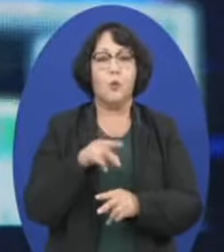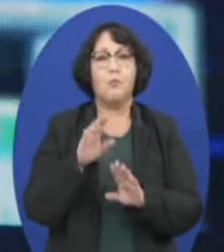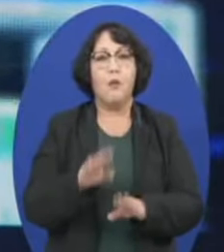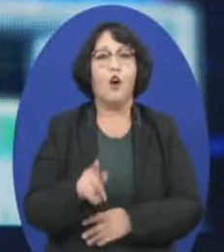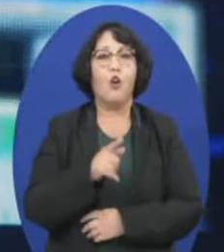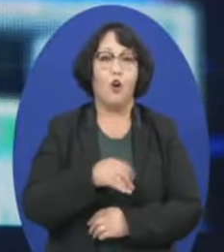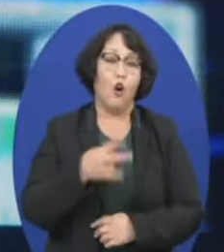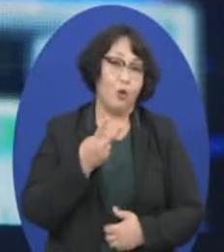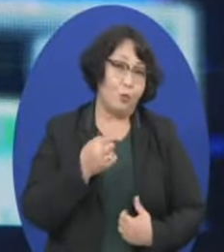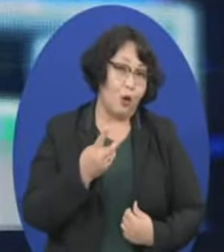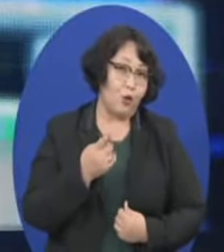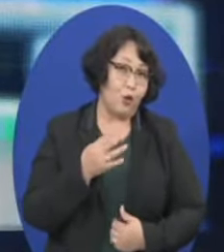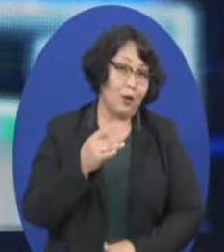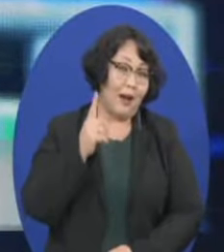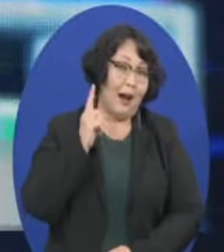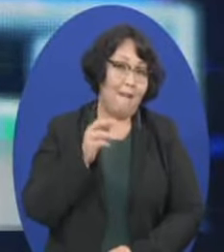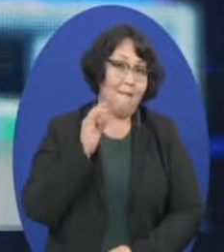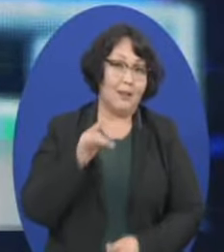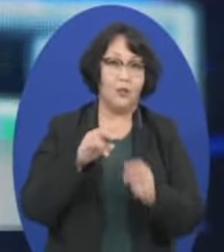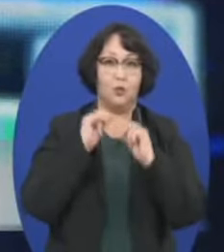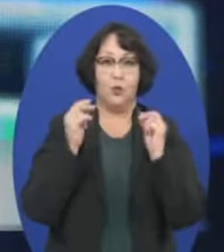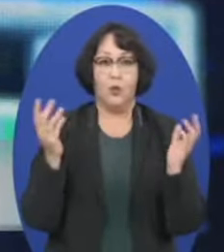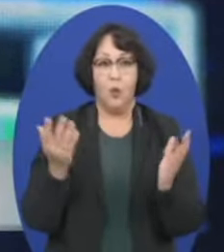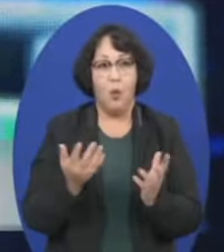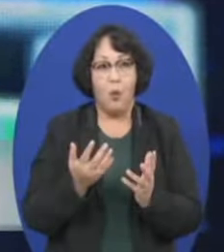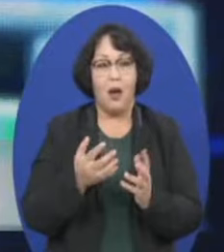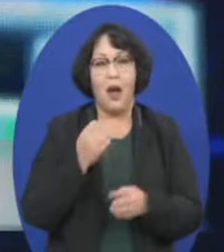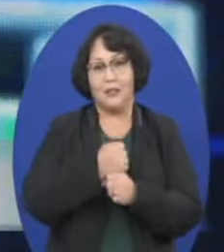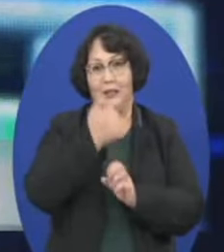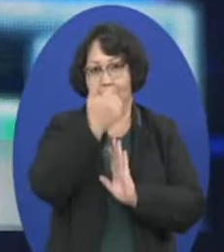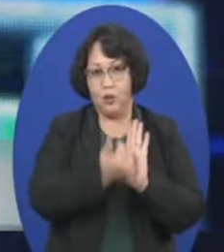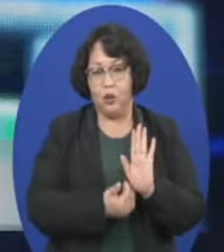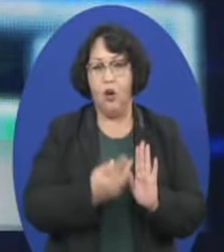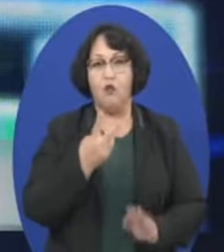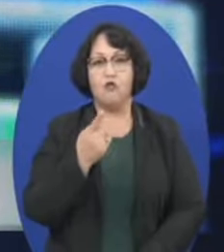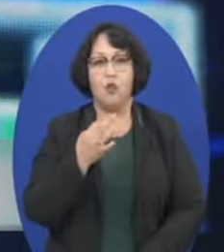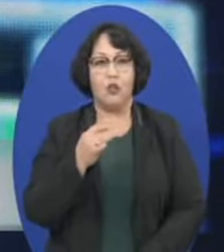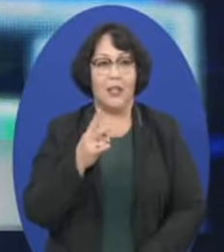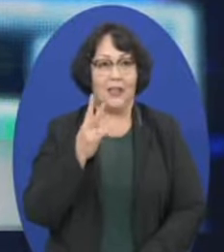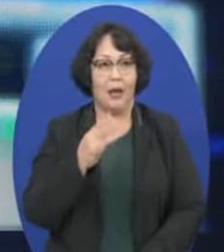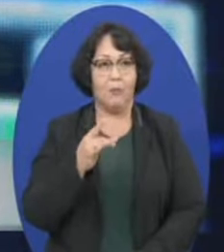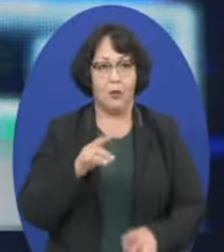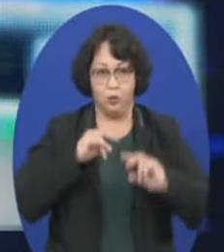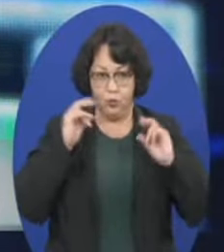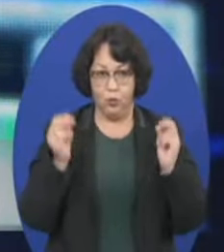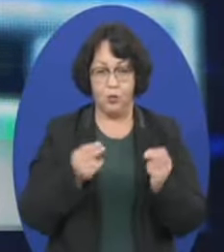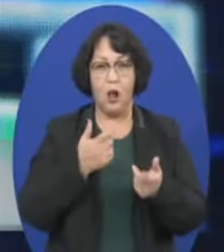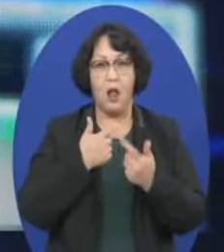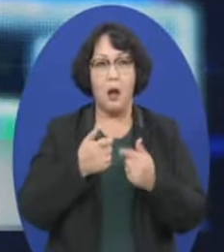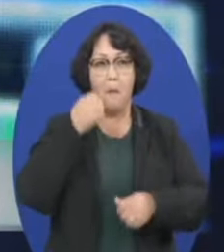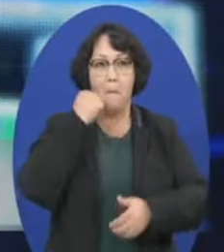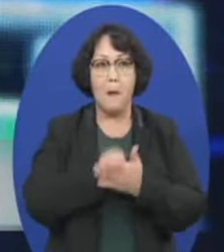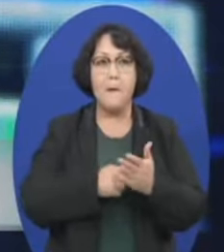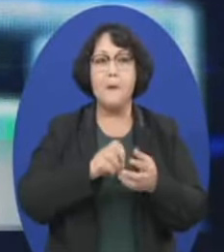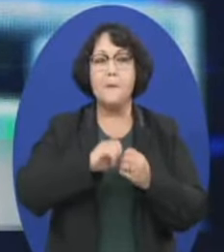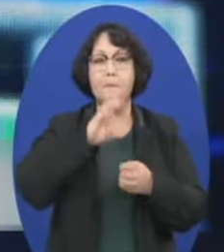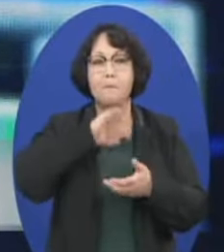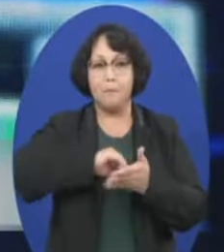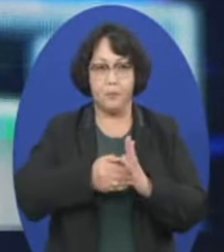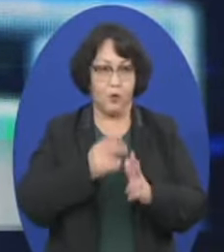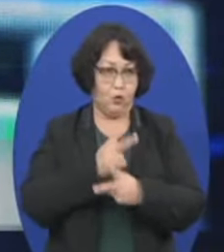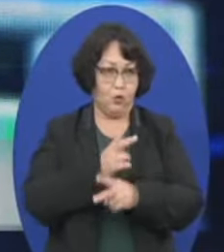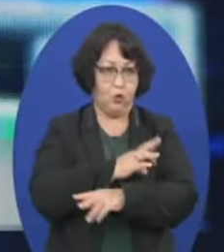Хуульчин байнгын хорооны 2021 оны хаврын ээлжит чуулганы хугацаанд хийсэн ажлын тайлан болон 2021 оны намрын ээлжит чуулганы хугацаанд батлуулахар төлөвлөж байгаа